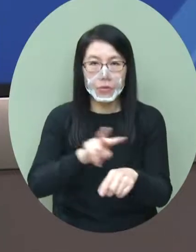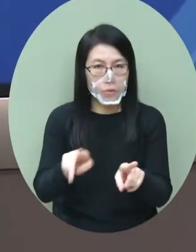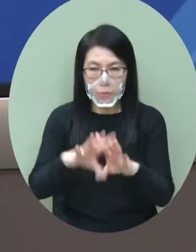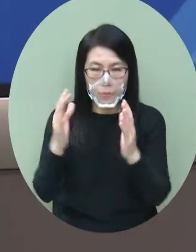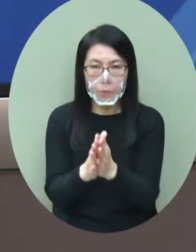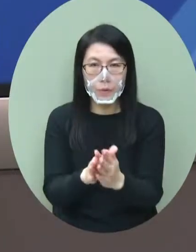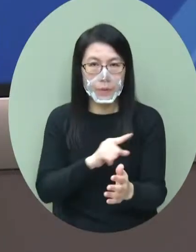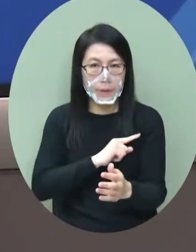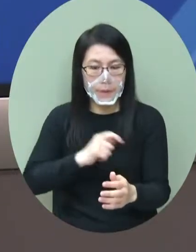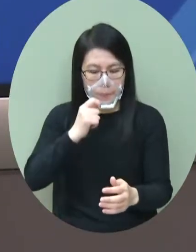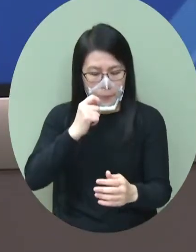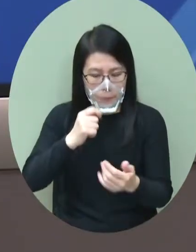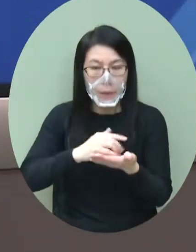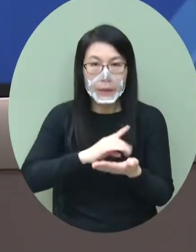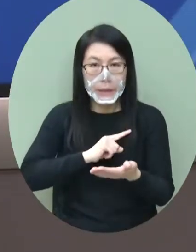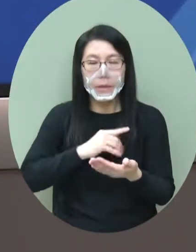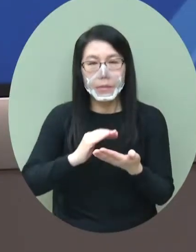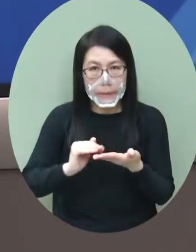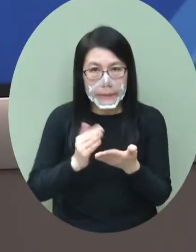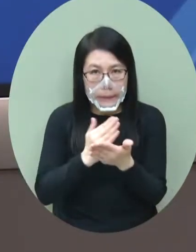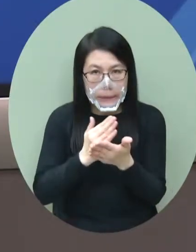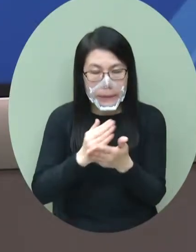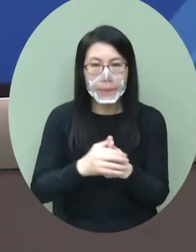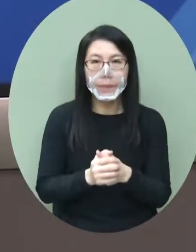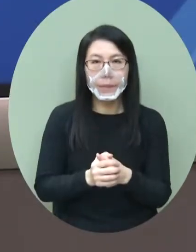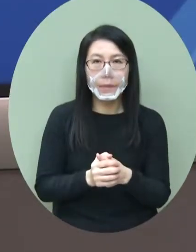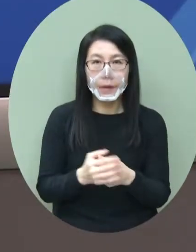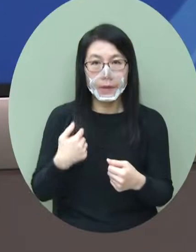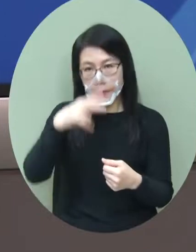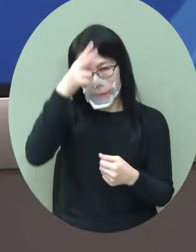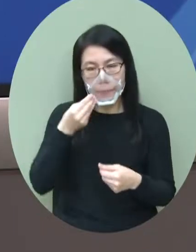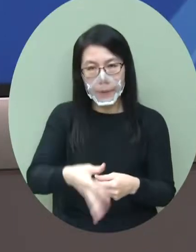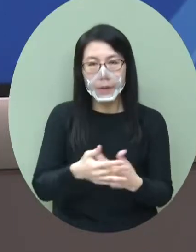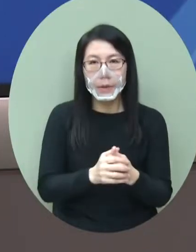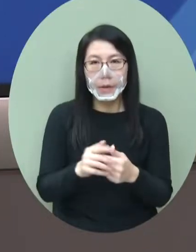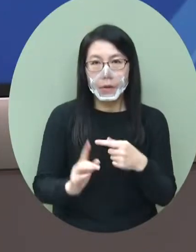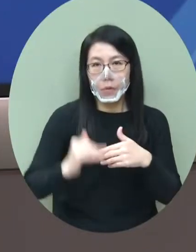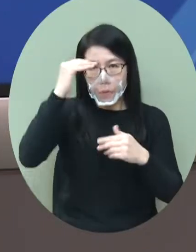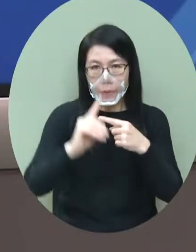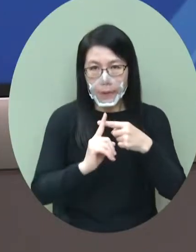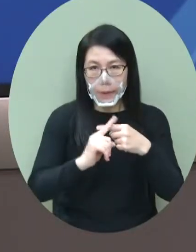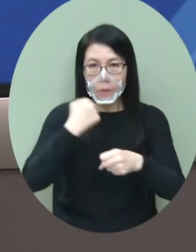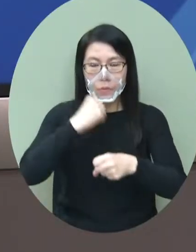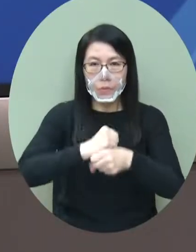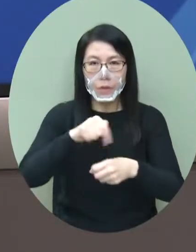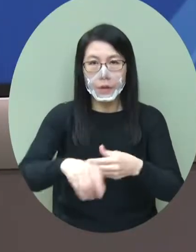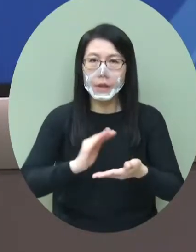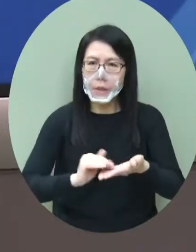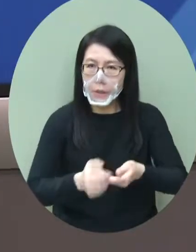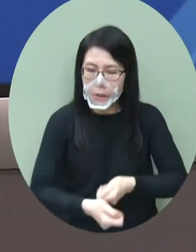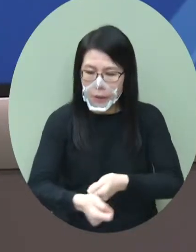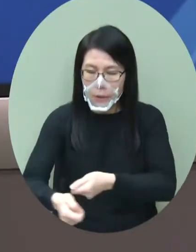他们也会做有关的测试，所以测试包是我们提供的。还有在高危工作岗位